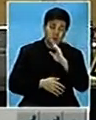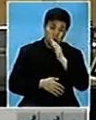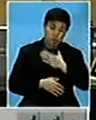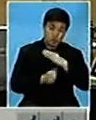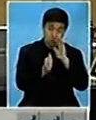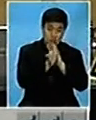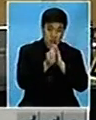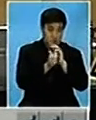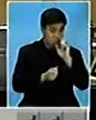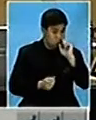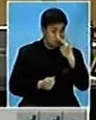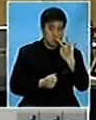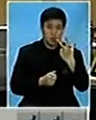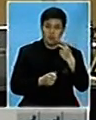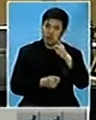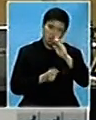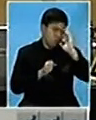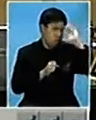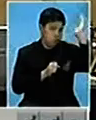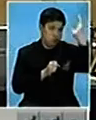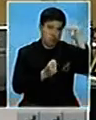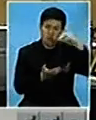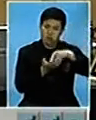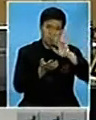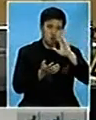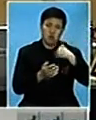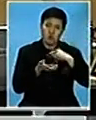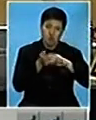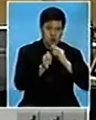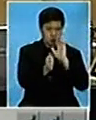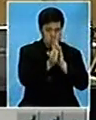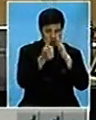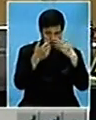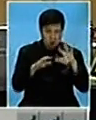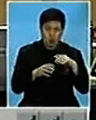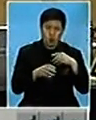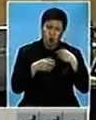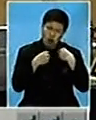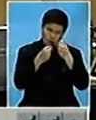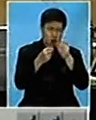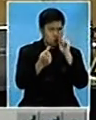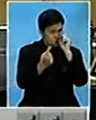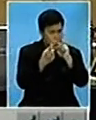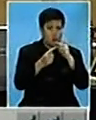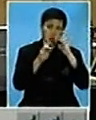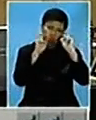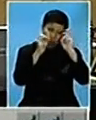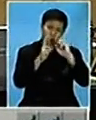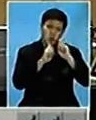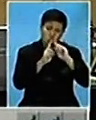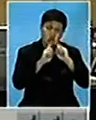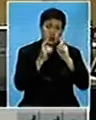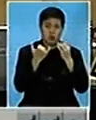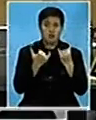ที่3ผมจะไม่ให้ท่านใช้สิทธิ์อภิปรายใดๆท่านสิ้นผมถือว่าผมเตือนนะครับขอให้อยู่นี้นะครับอยู่ในประเด็นที่เราประชุมปรึกษาห